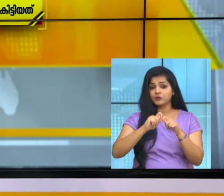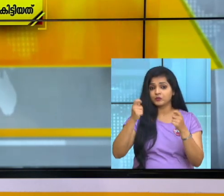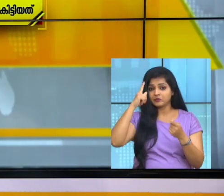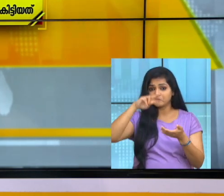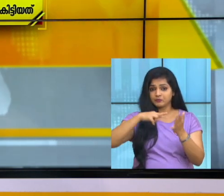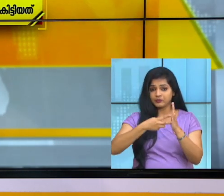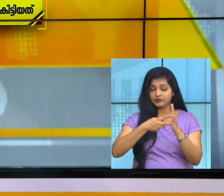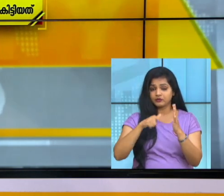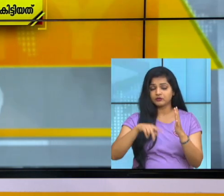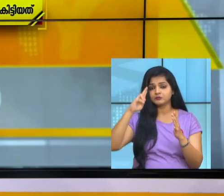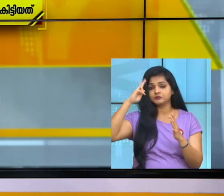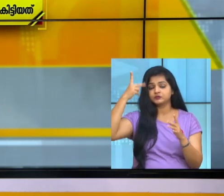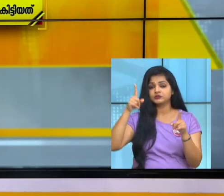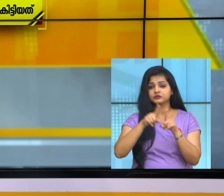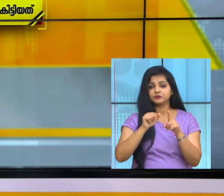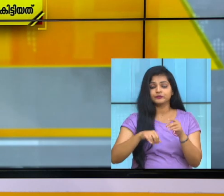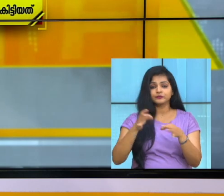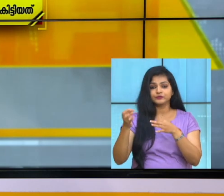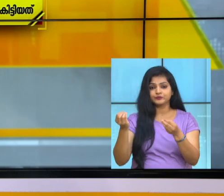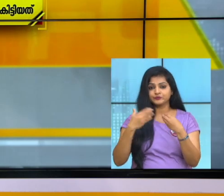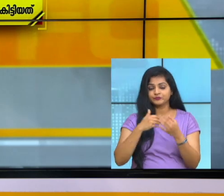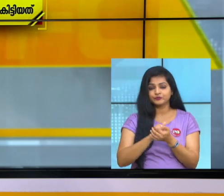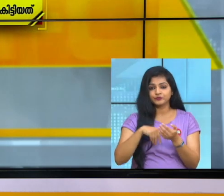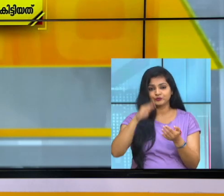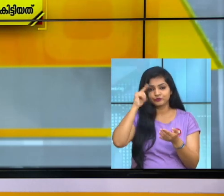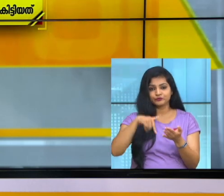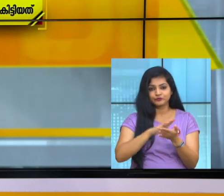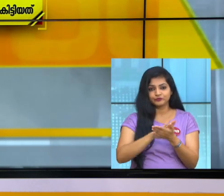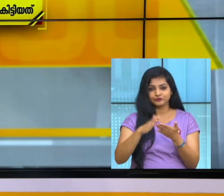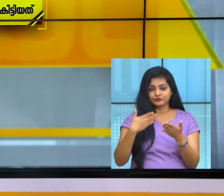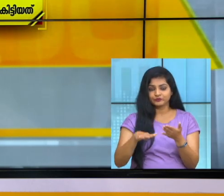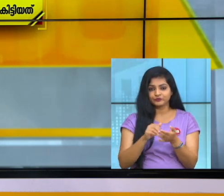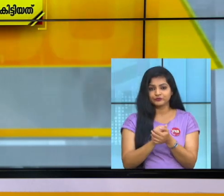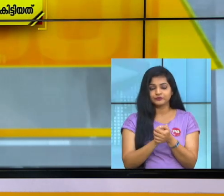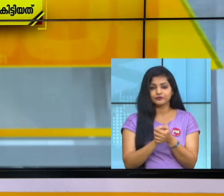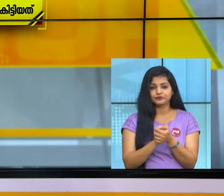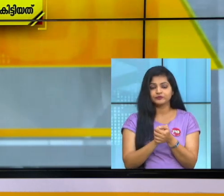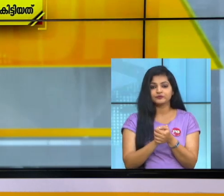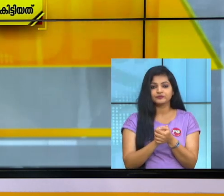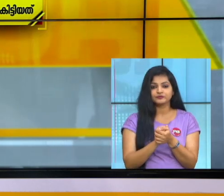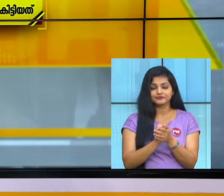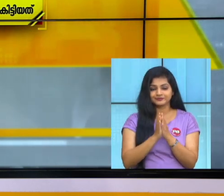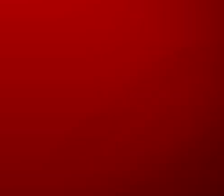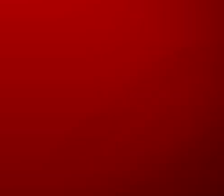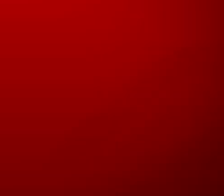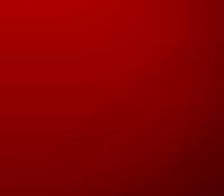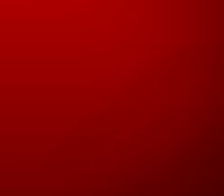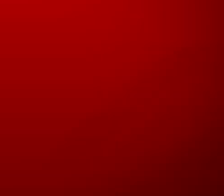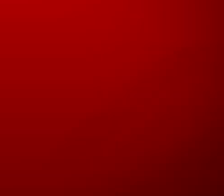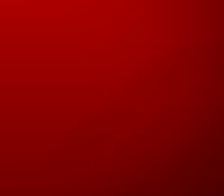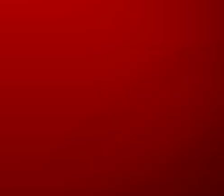എന്ന് പോലീസ് വിശദീകരിക്കുന്നു. ഈ റിപ്പോർട്ടോടുകൂടി ഇപ്പോൾ കിട്ടിയത് പൂർത്തിയാവുകയാണ്. ഇനി സ്പോൺസേർഡ് പരിപാടിയാണ്. നാം മുന്നോട്ട് കാണാം. നമസ്കാരം.